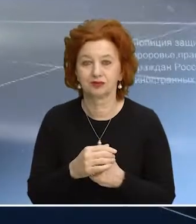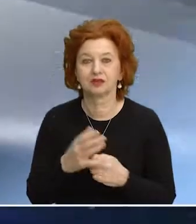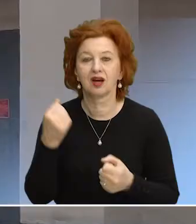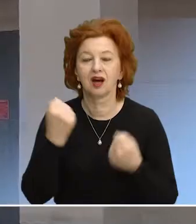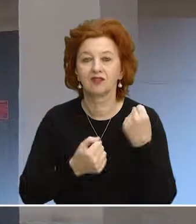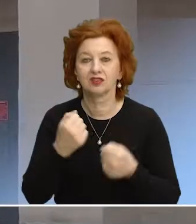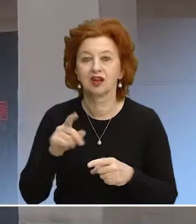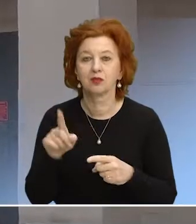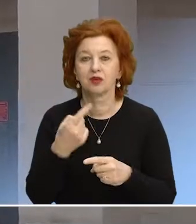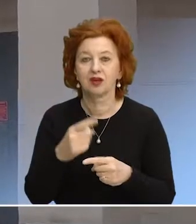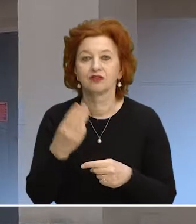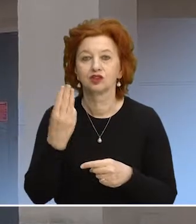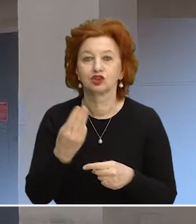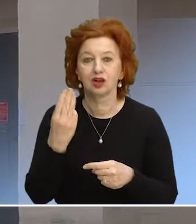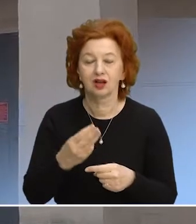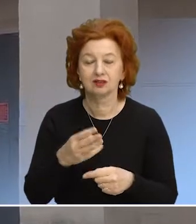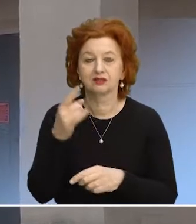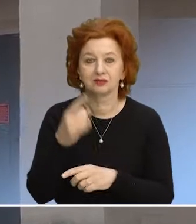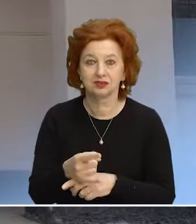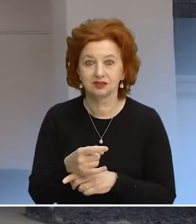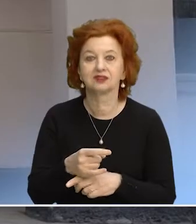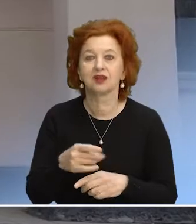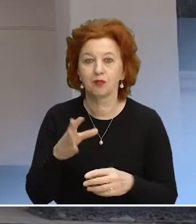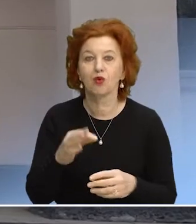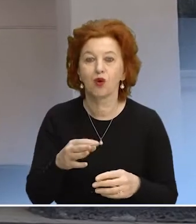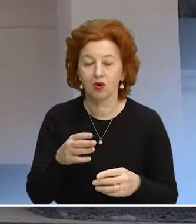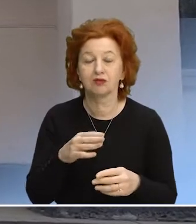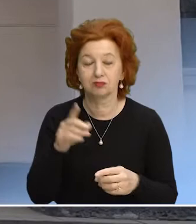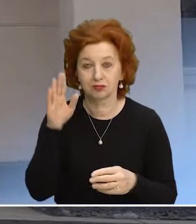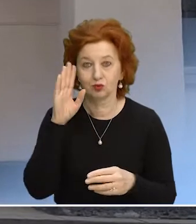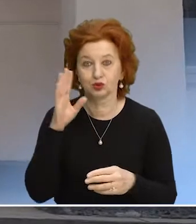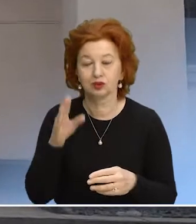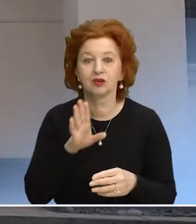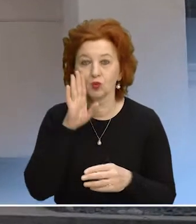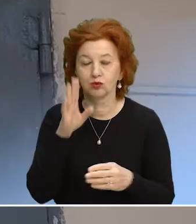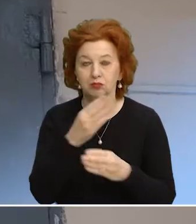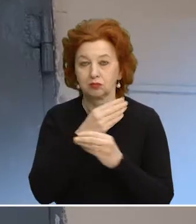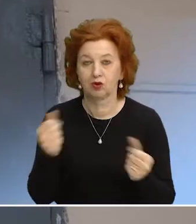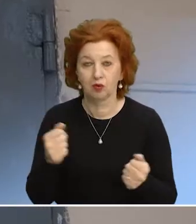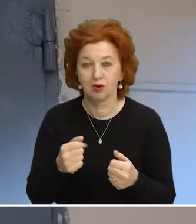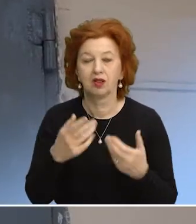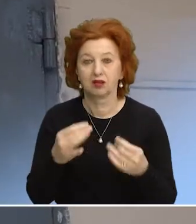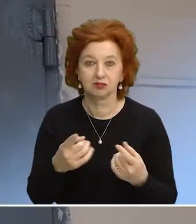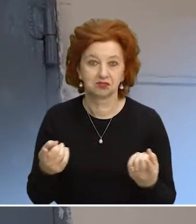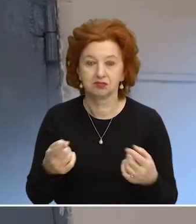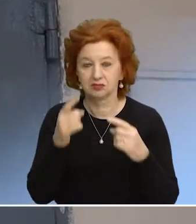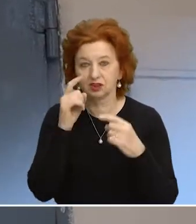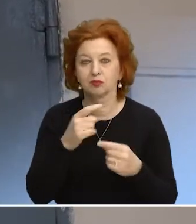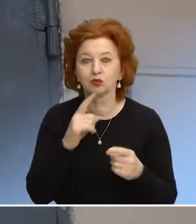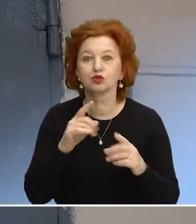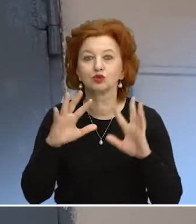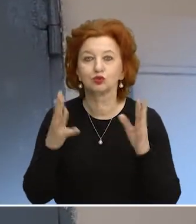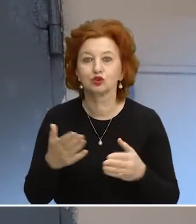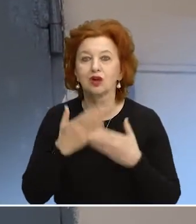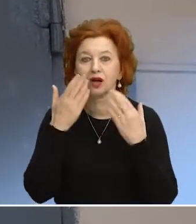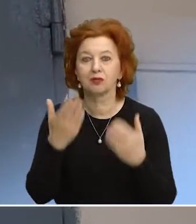порядка. Автомобиль, который шахтинец ставил в вечернее время на парковку около своего дома, утром пропал. Такое известие не просто омрачило